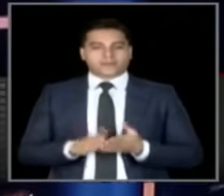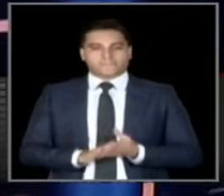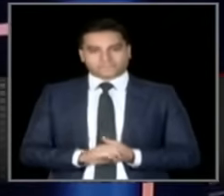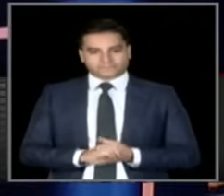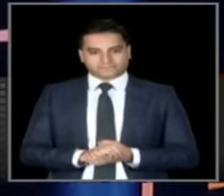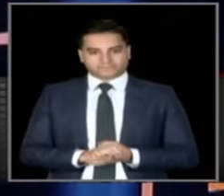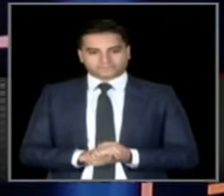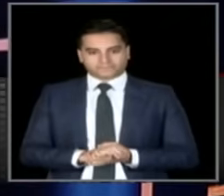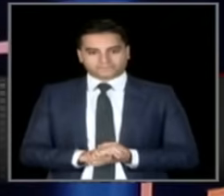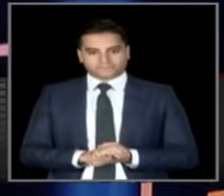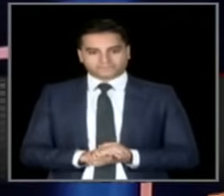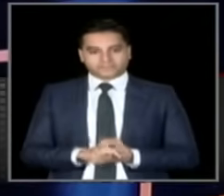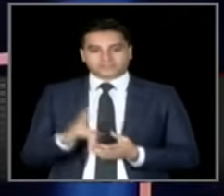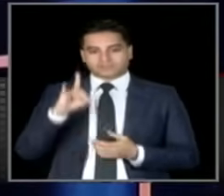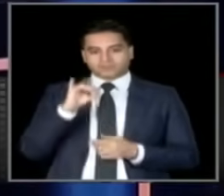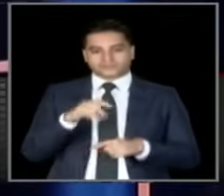يساوي كام؟